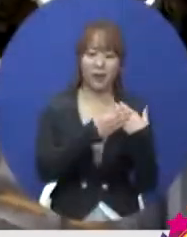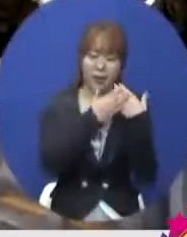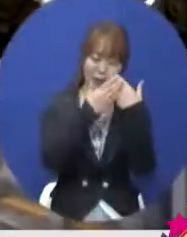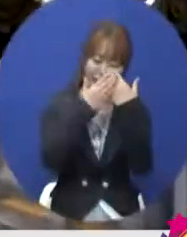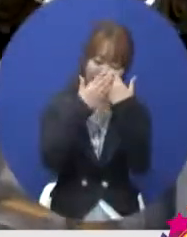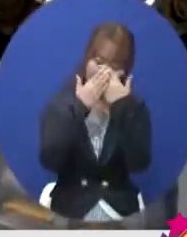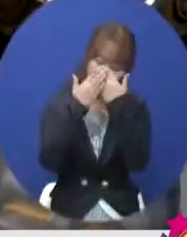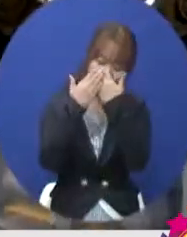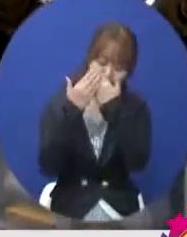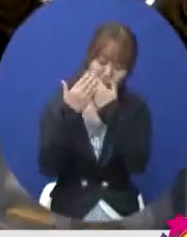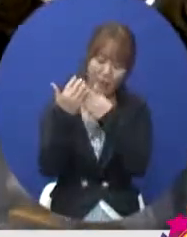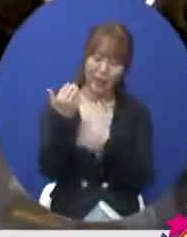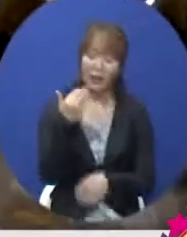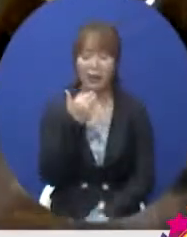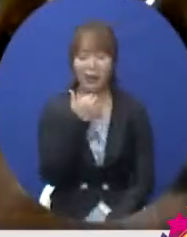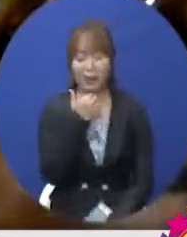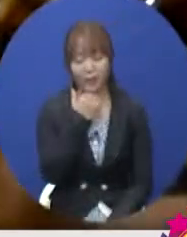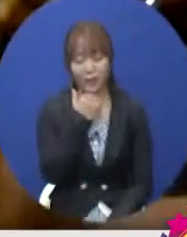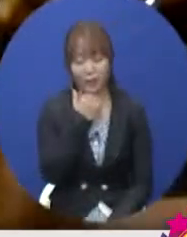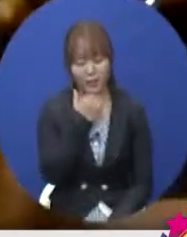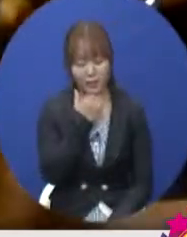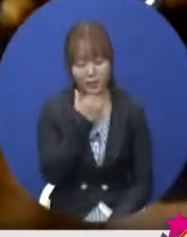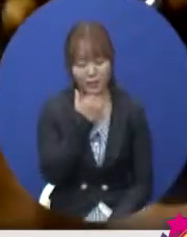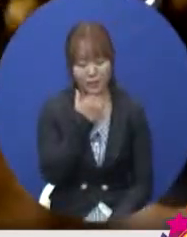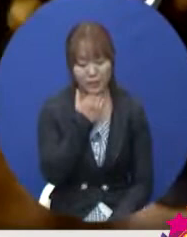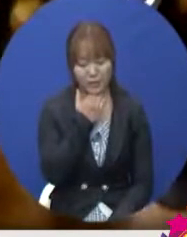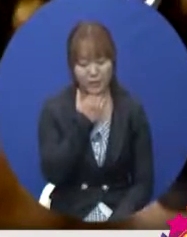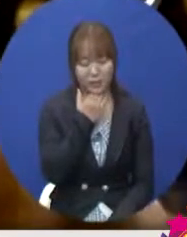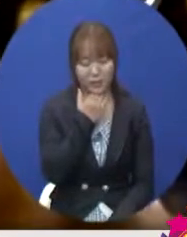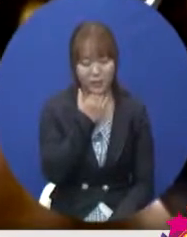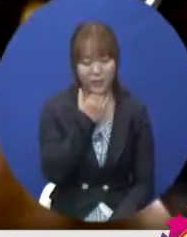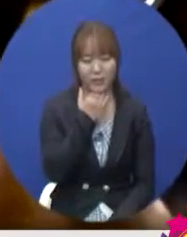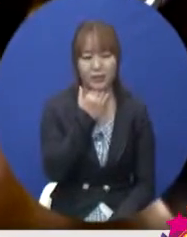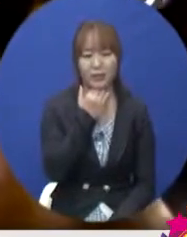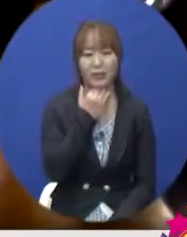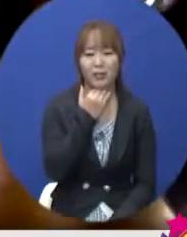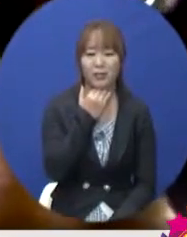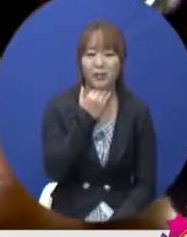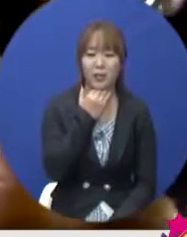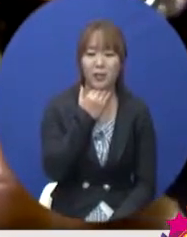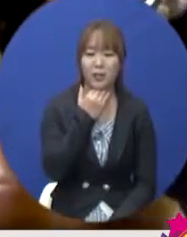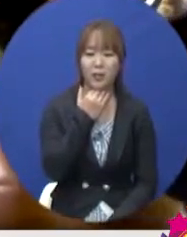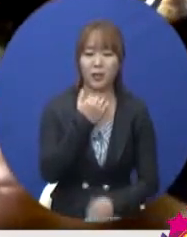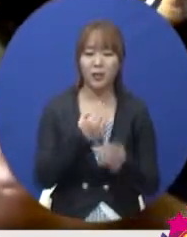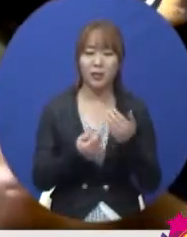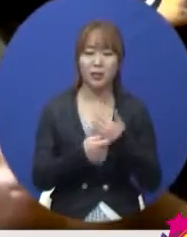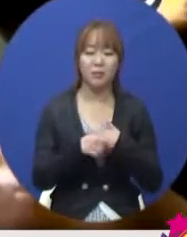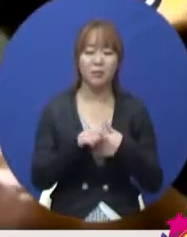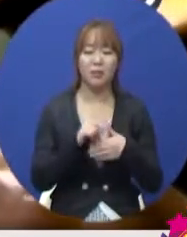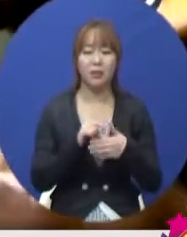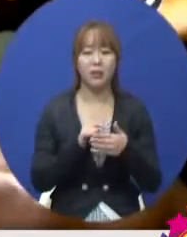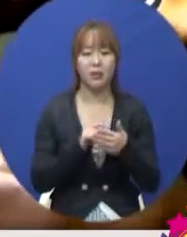몰래 기다리다가